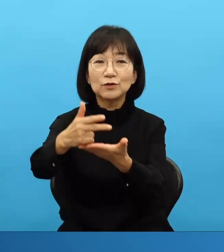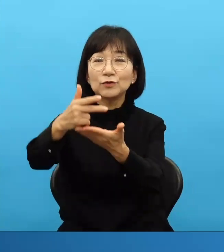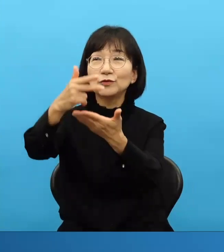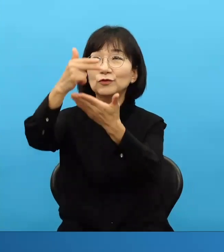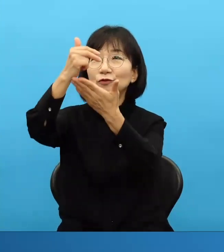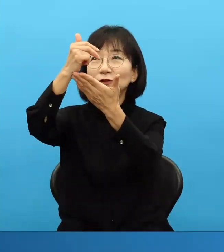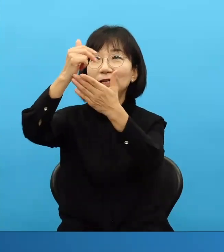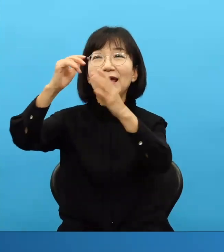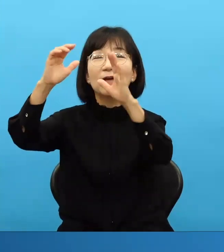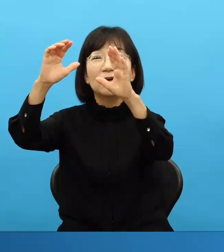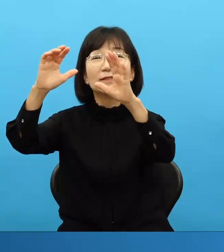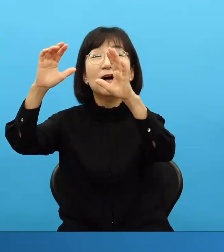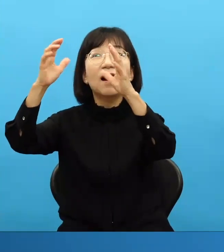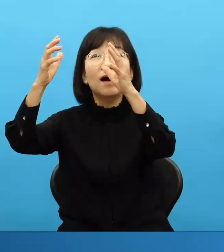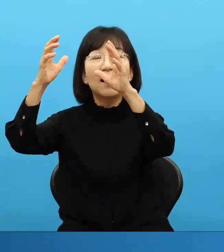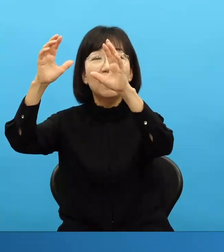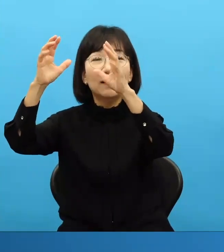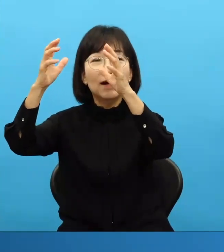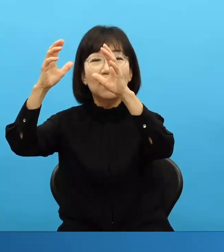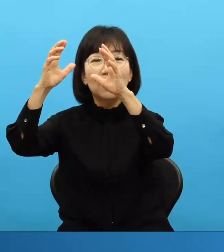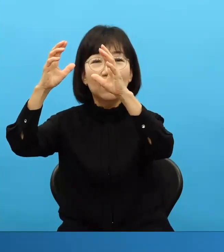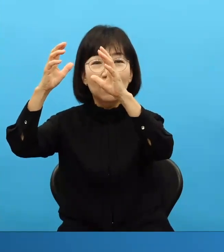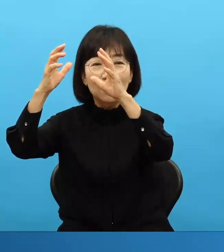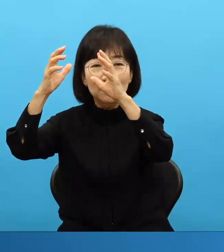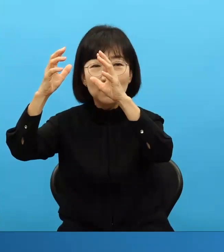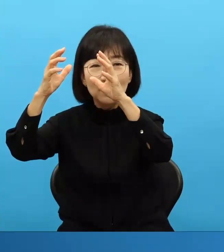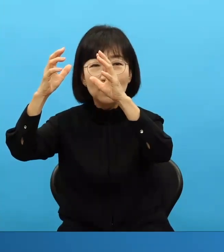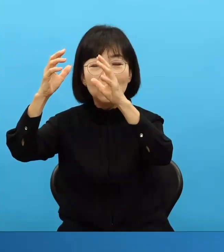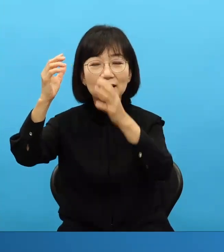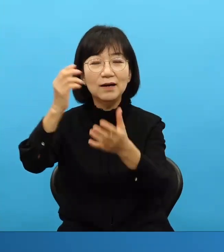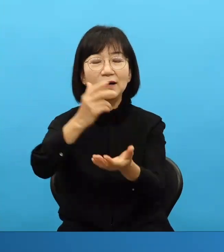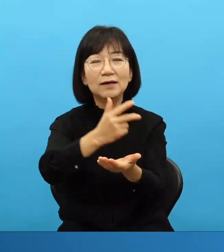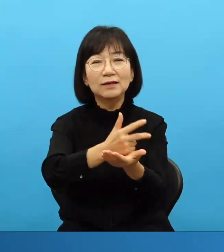내 주의 나라와